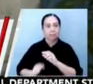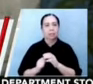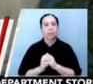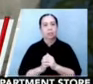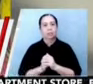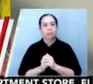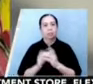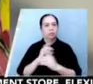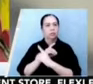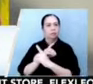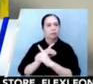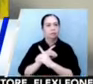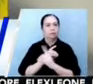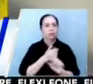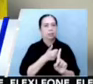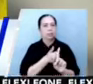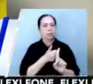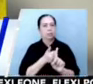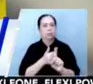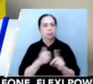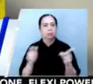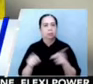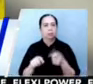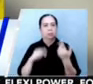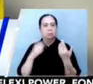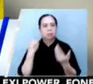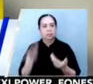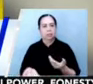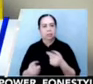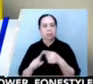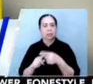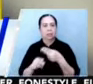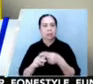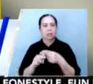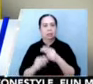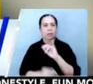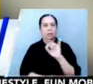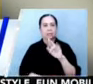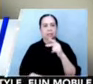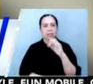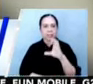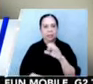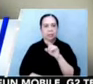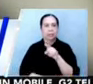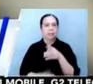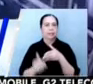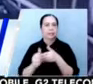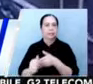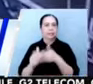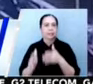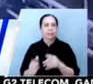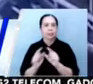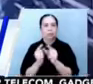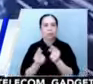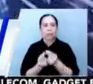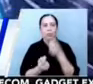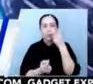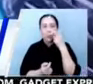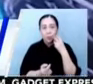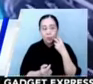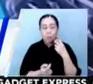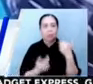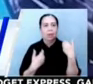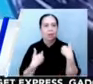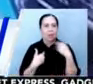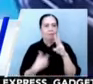depensahan yung sarili niya. Agad na namatay ang suspect na si Jeric Bronjal, na siya palang leader ng Bronjal Criminal Group. Mayroon daw siyang warrant of